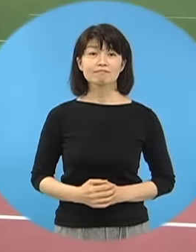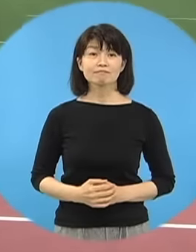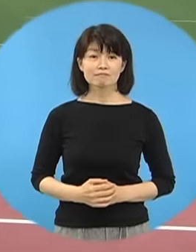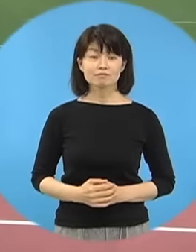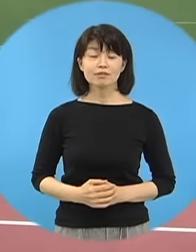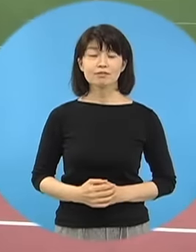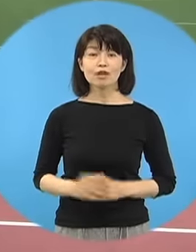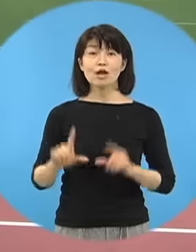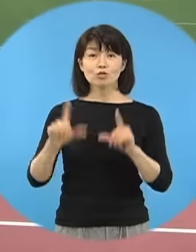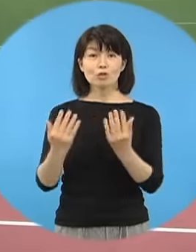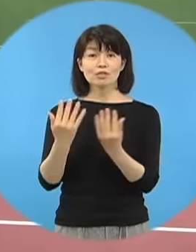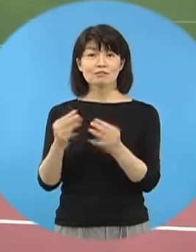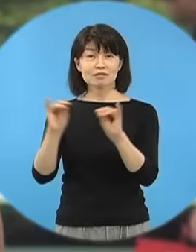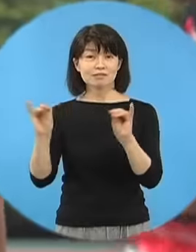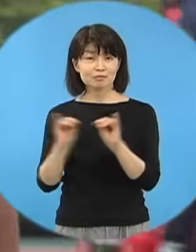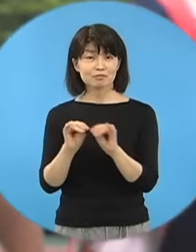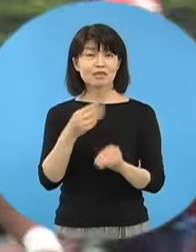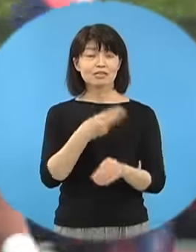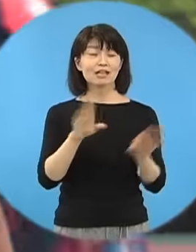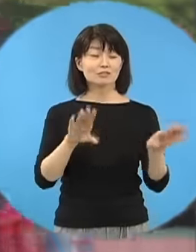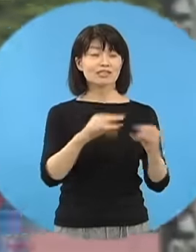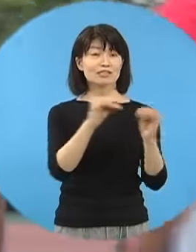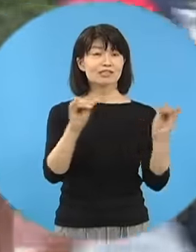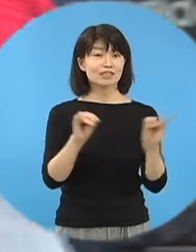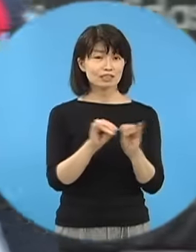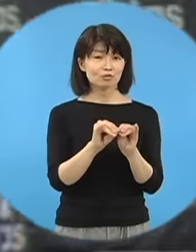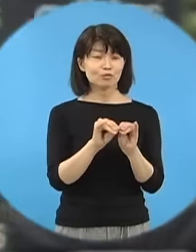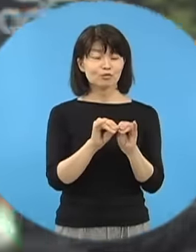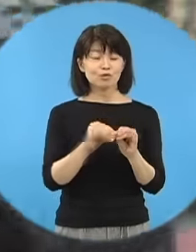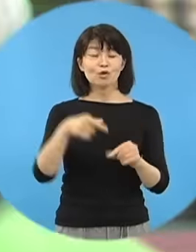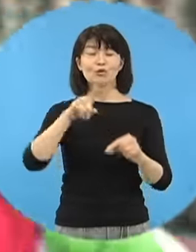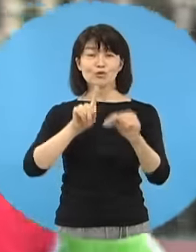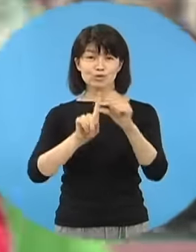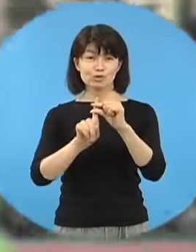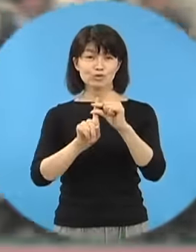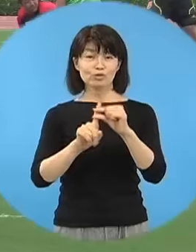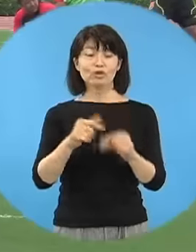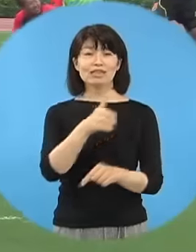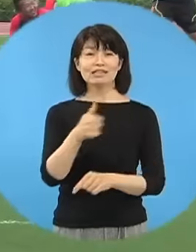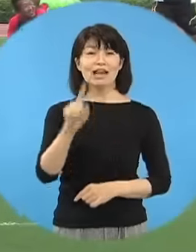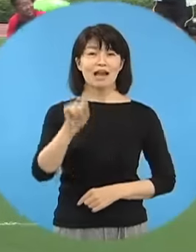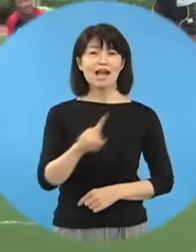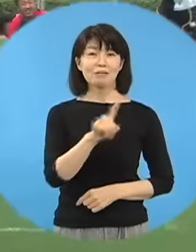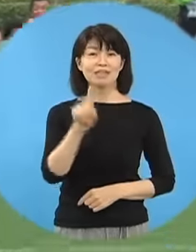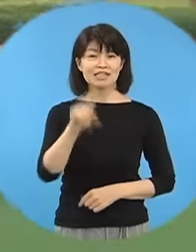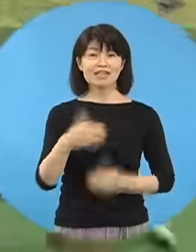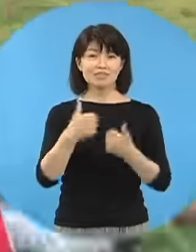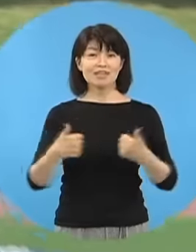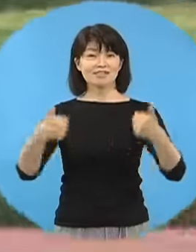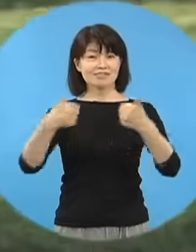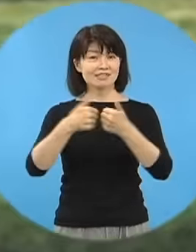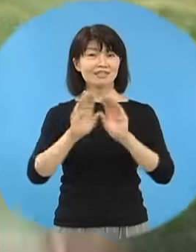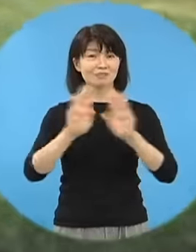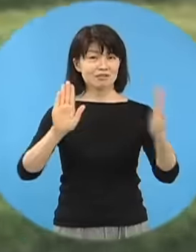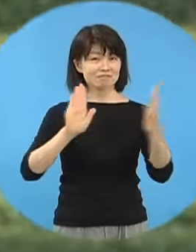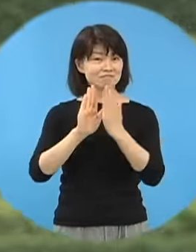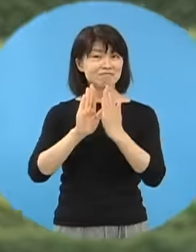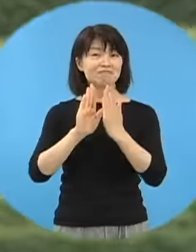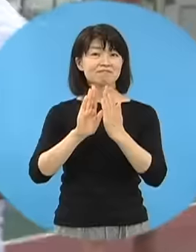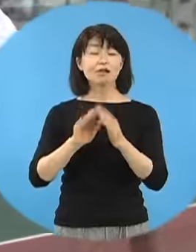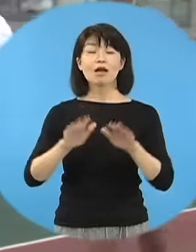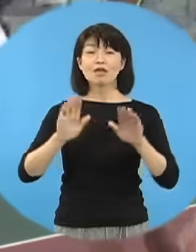なく本日のメインイベントサントリーサンゴリアス対東芝ブレイブルーパスの府中ダービーマッチが始まります